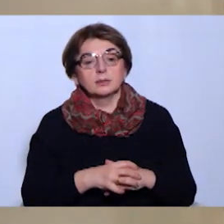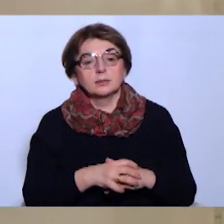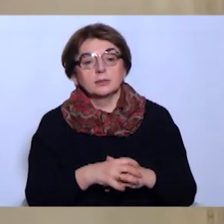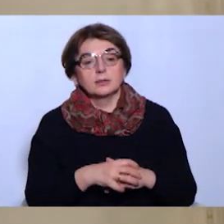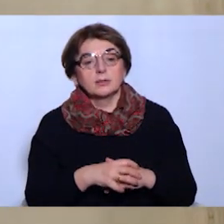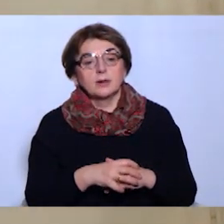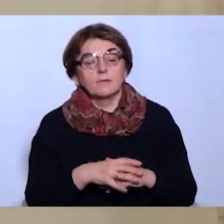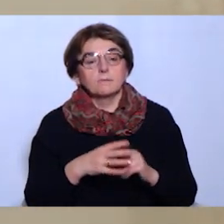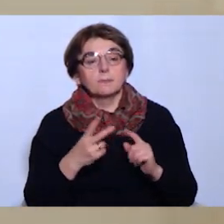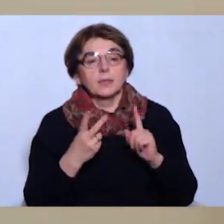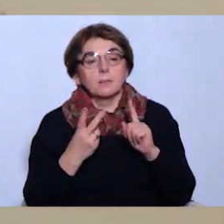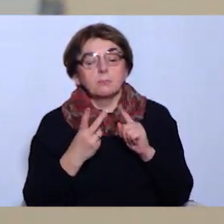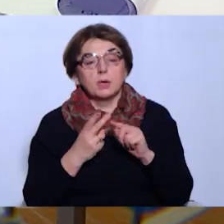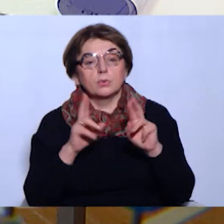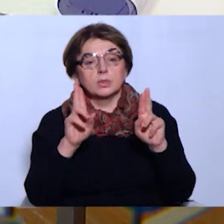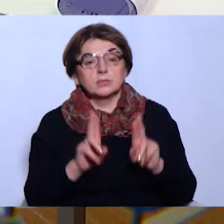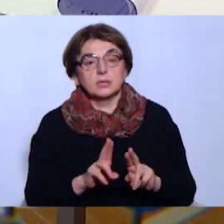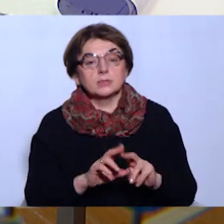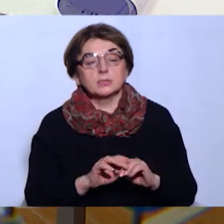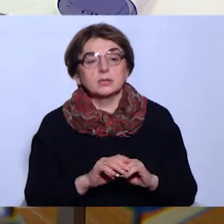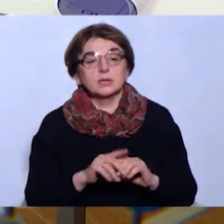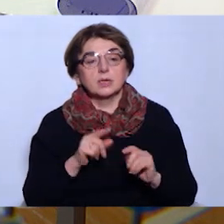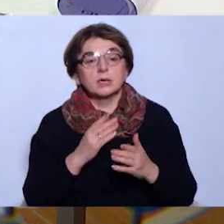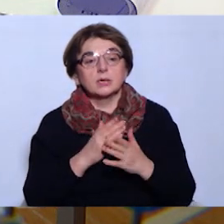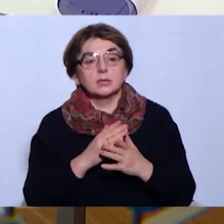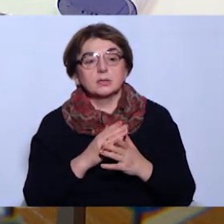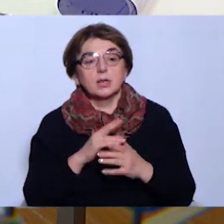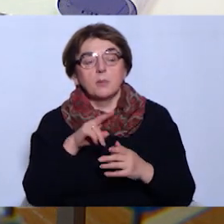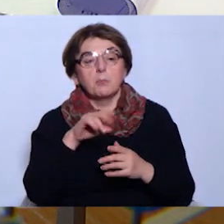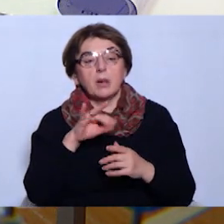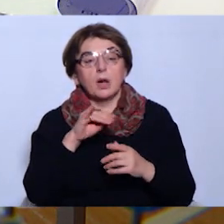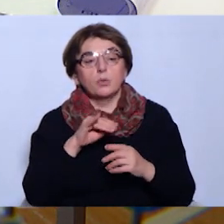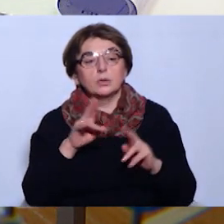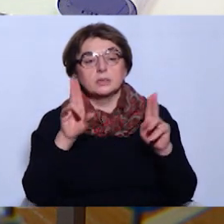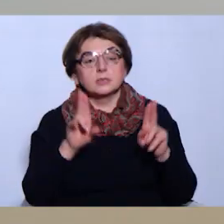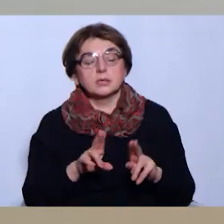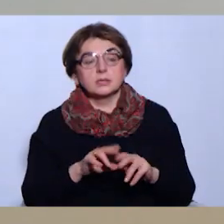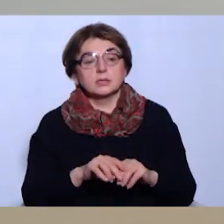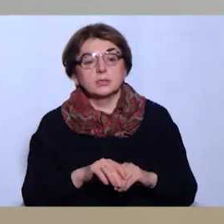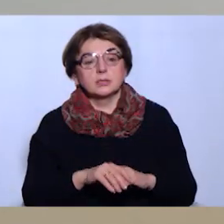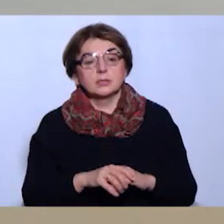შემდეგ. მეორე წესი, ეს არის პაულის წესი.